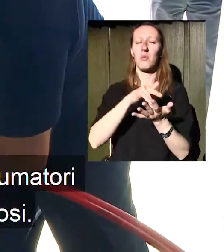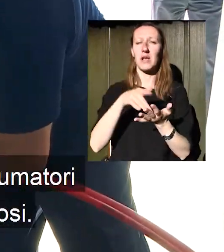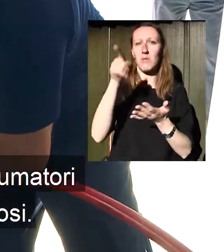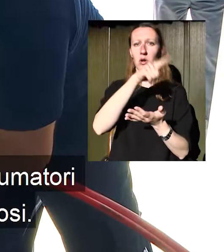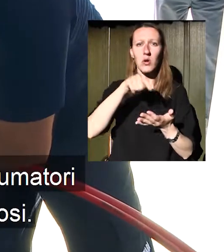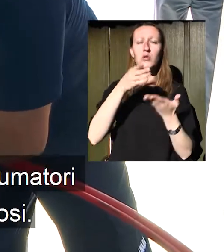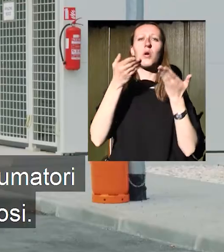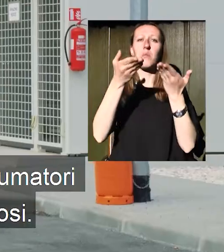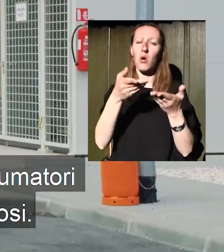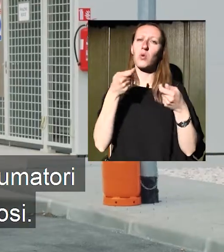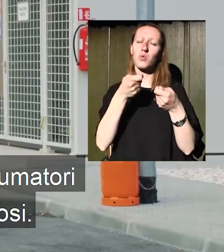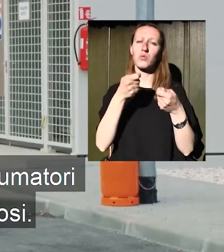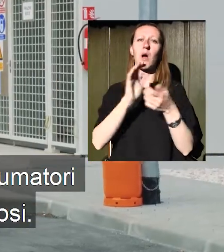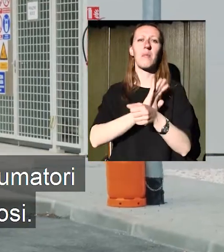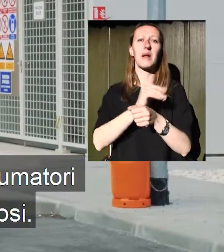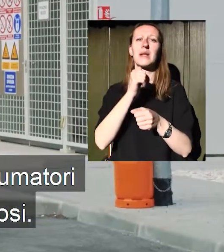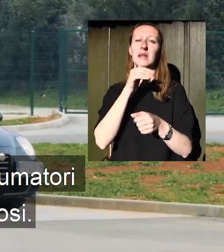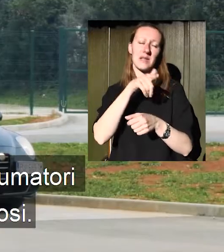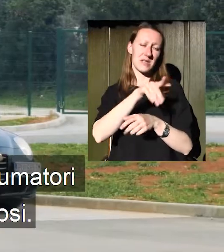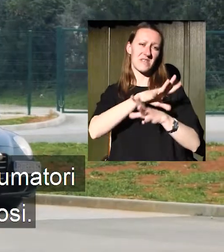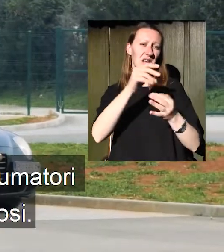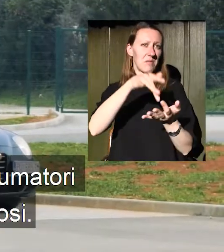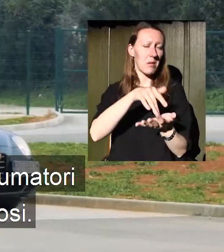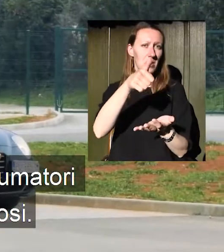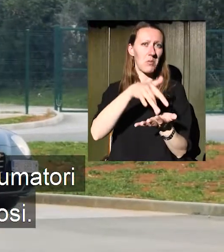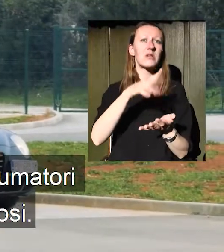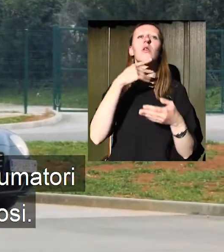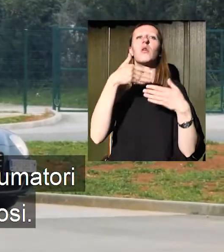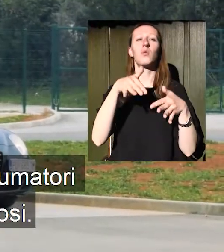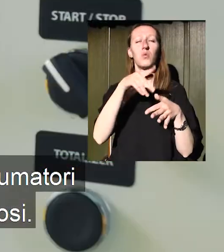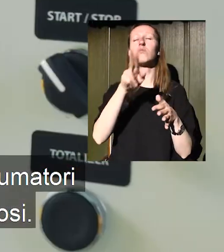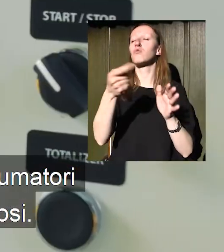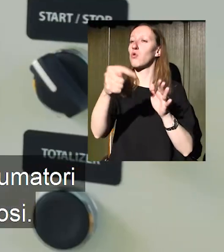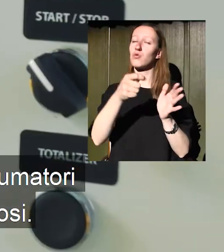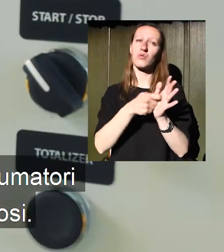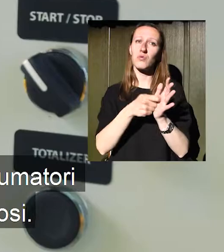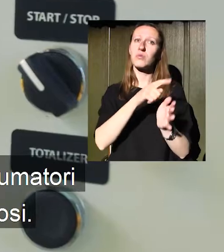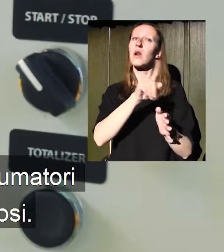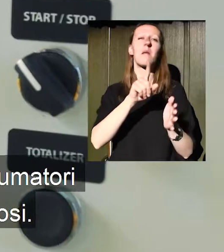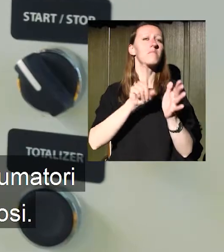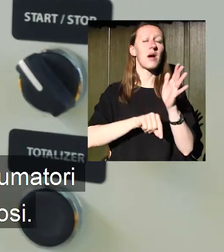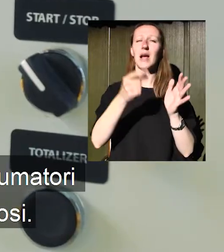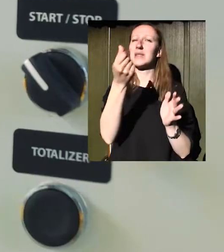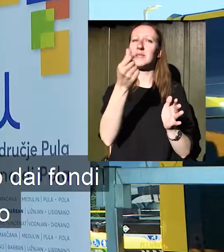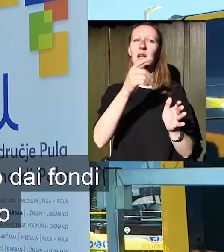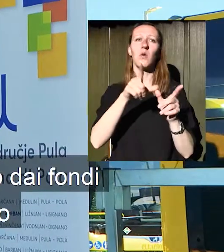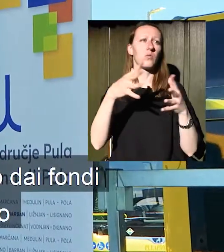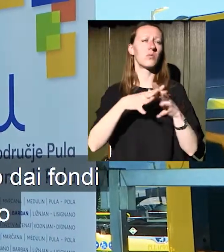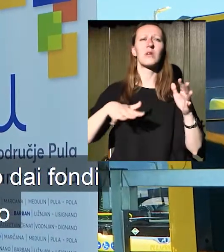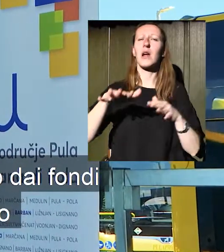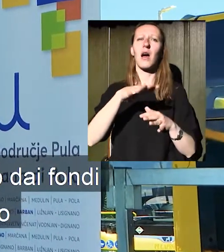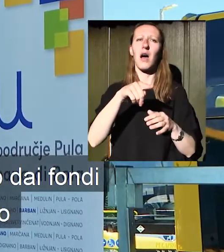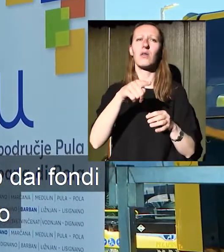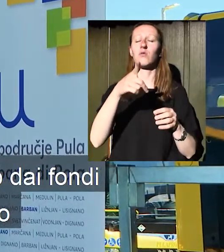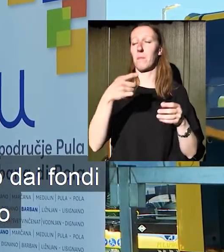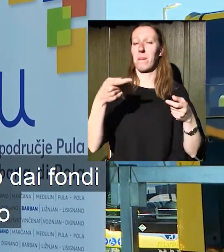smo ponudu usluga plinom i opskrbe njime, te ponudili potrošačima kvalitetnu uslugu po najpovoljnijim cijenama u gradu. Projekt